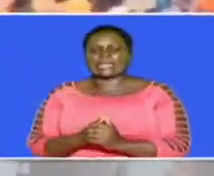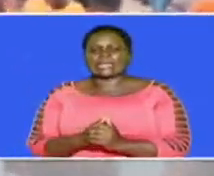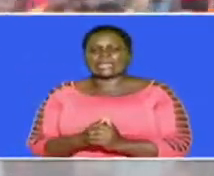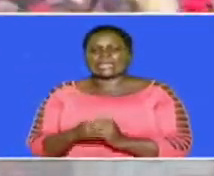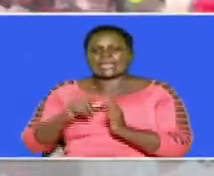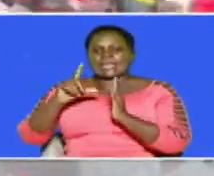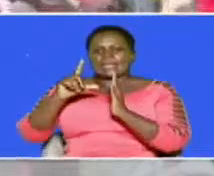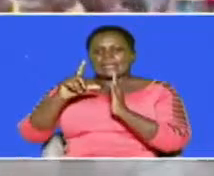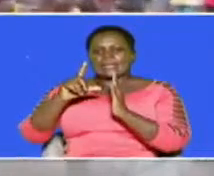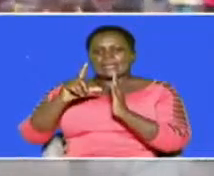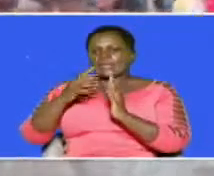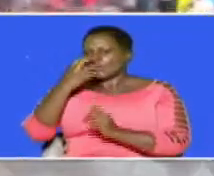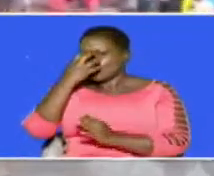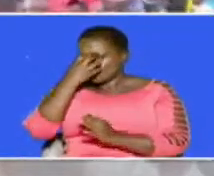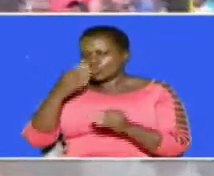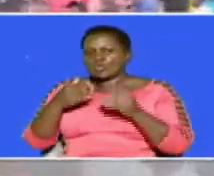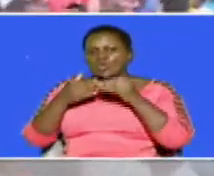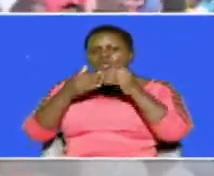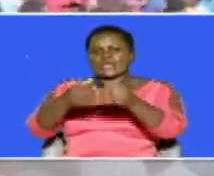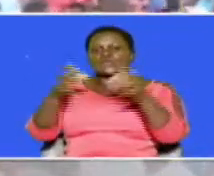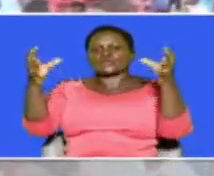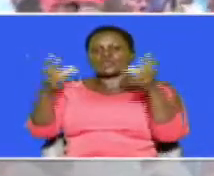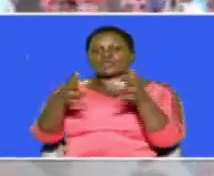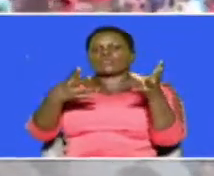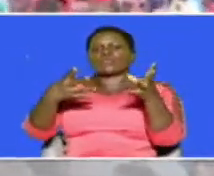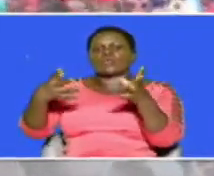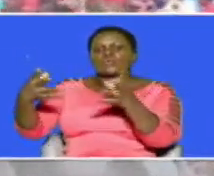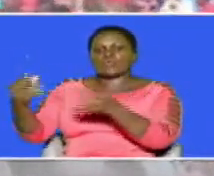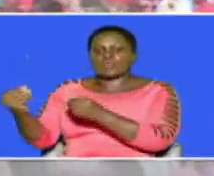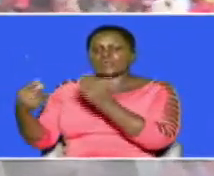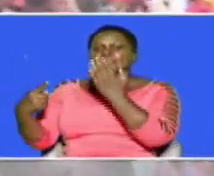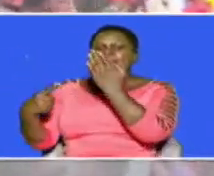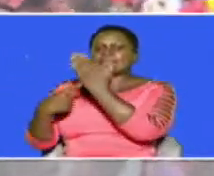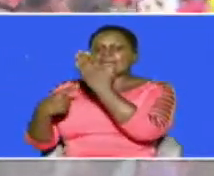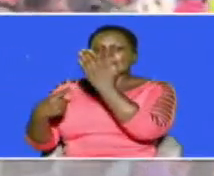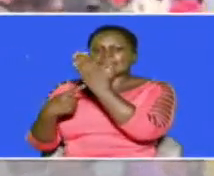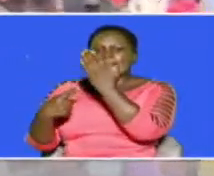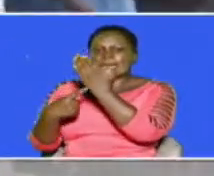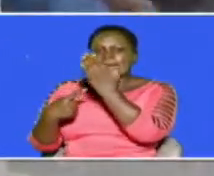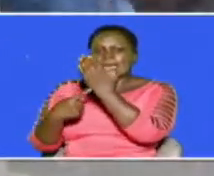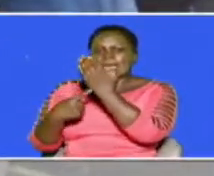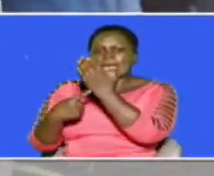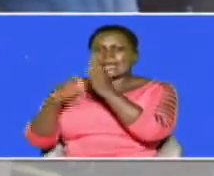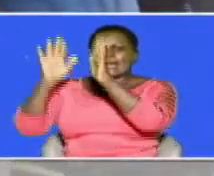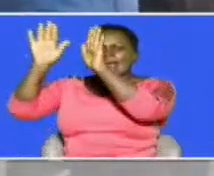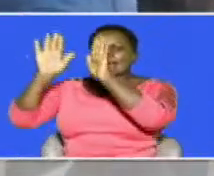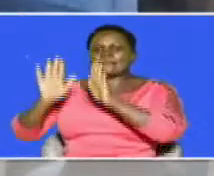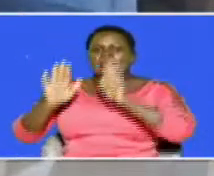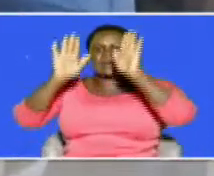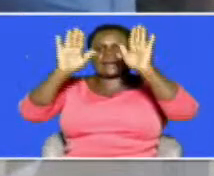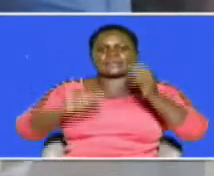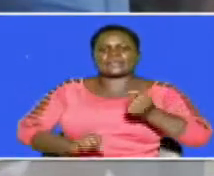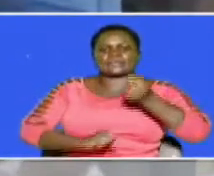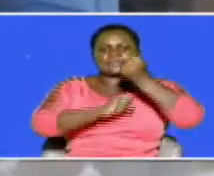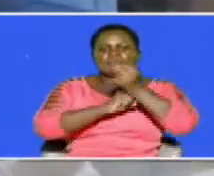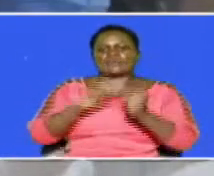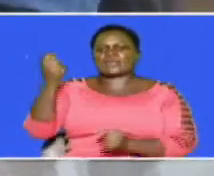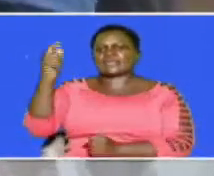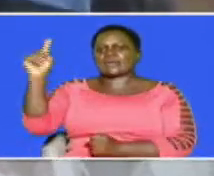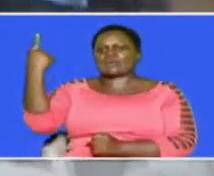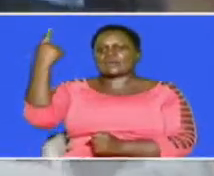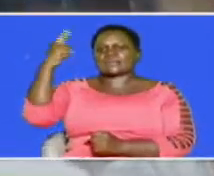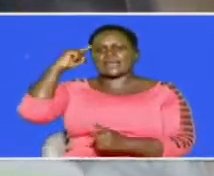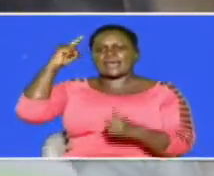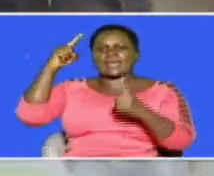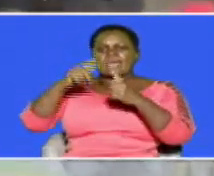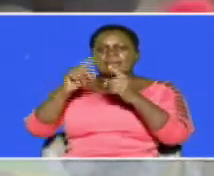Led by Deputy President William Ruto, the team left Kajiado for Taita Taveta, where they addressed a rally drumming up support for the Kenya Kwanza